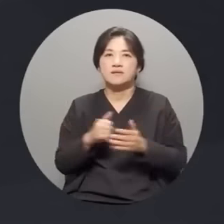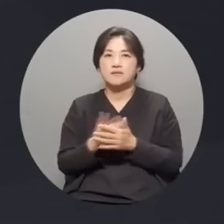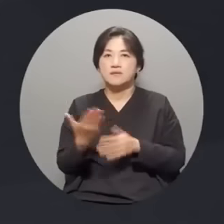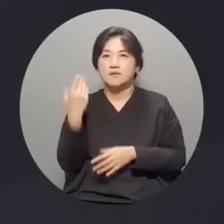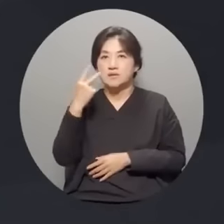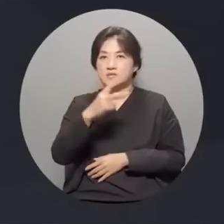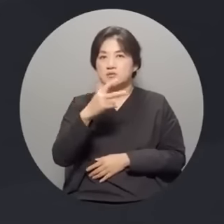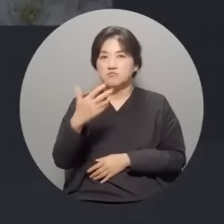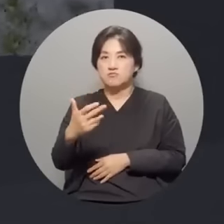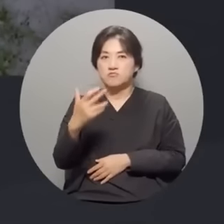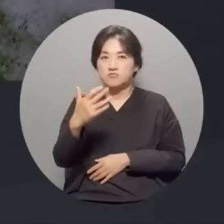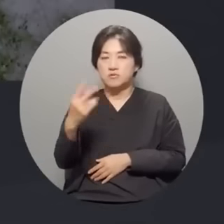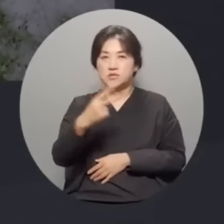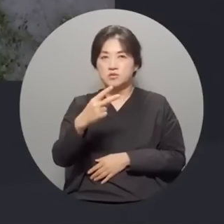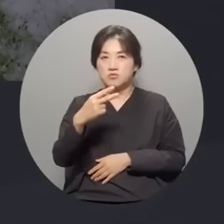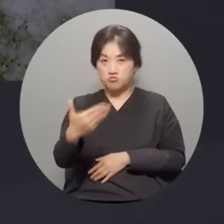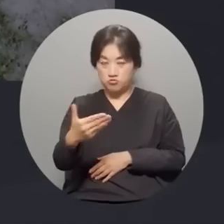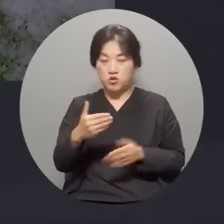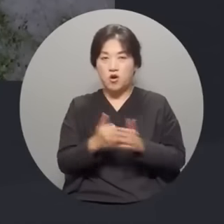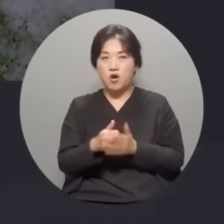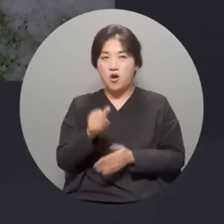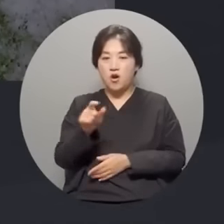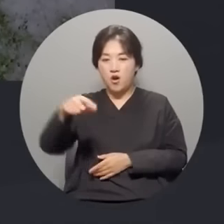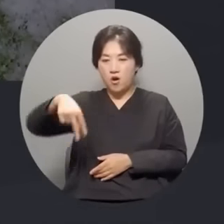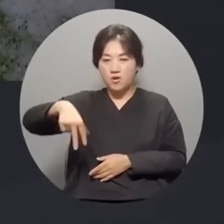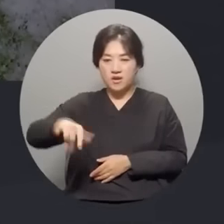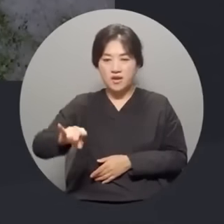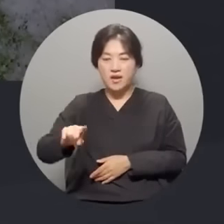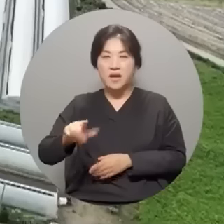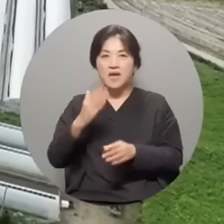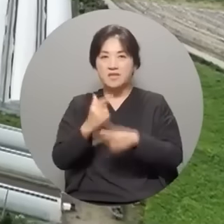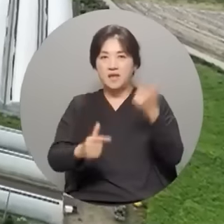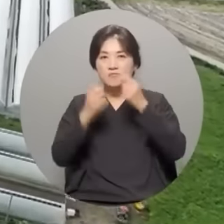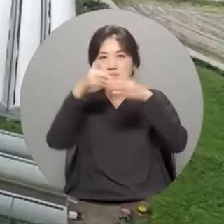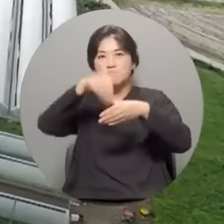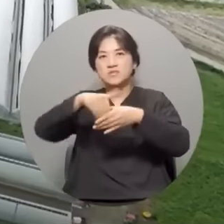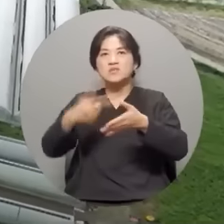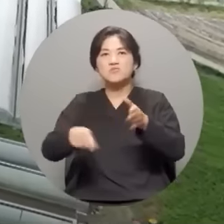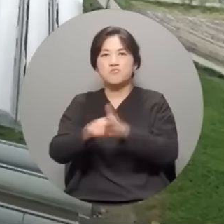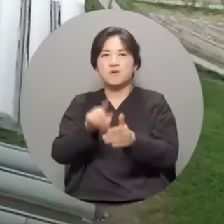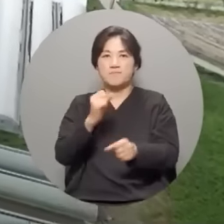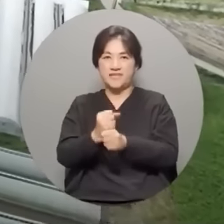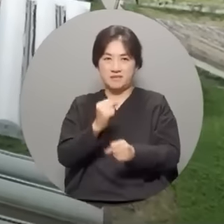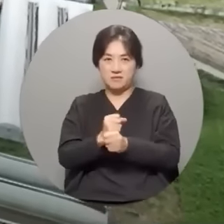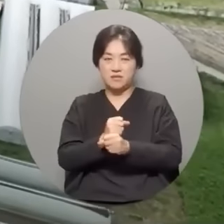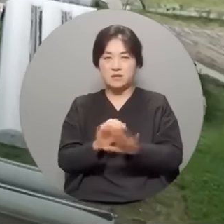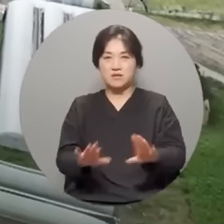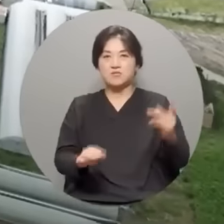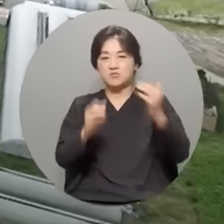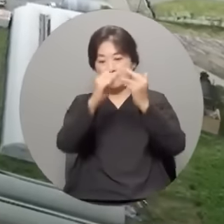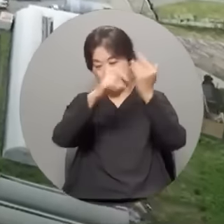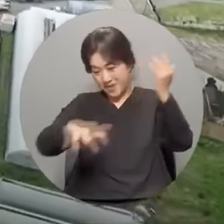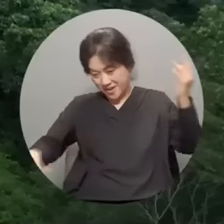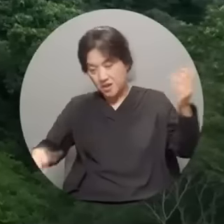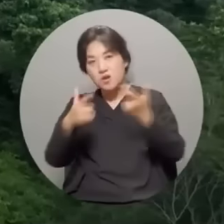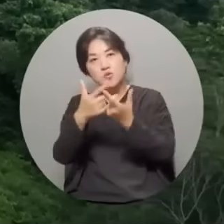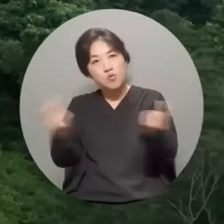2009년 개 나무를 새로 심기 위해 대량 벌목이 이루어졌습니다 올해 인명피해 가난 두 산사태 현장의